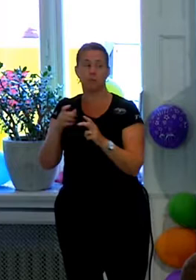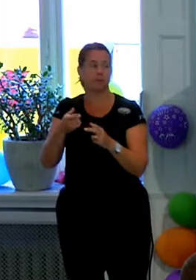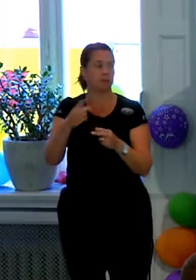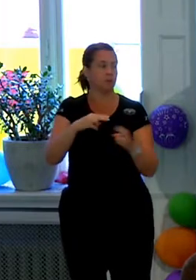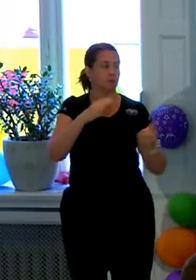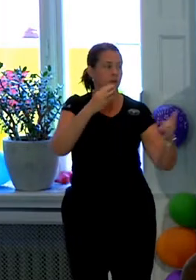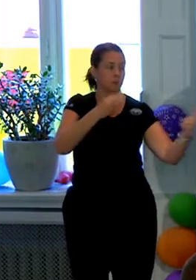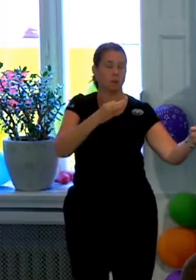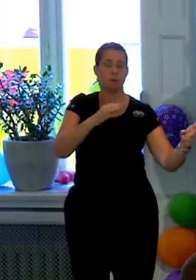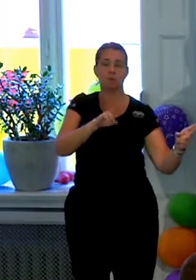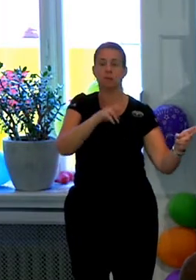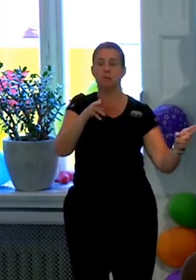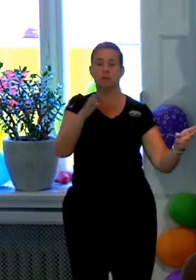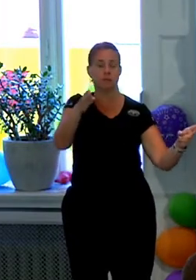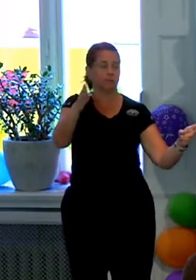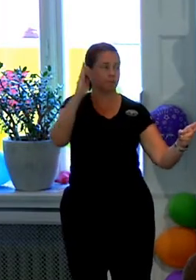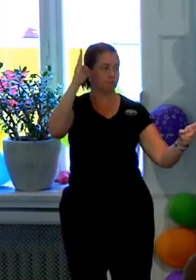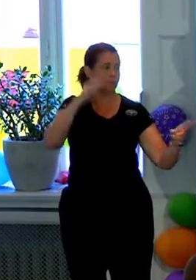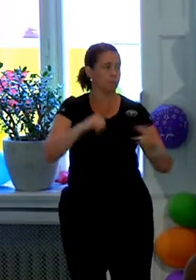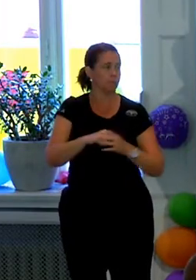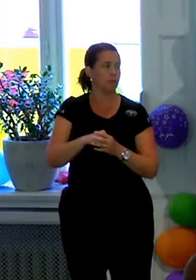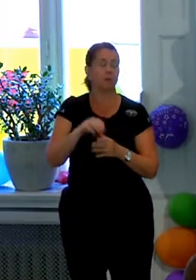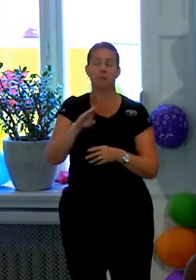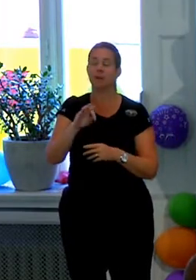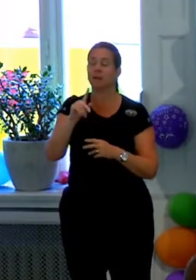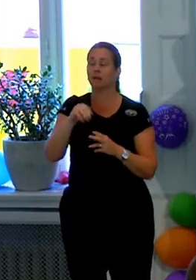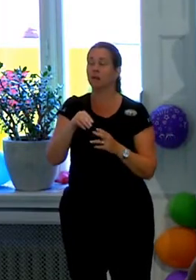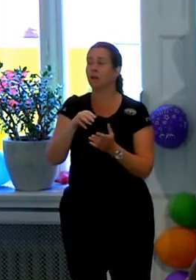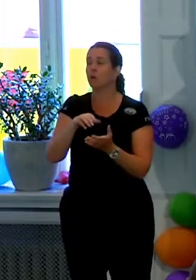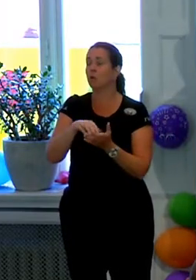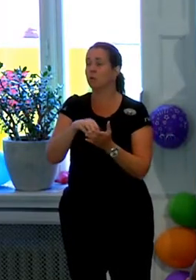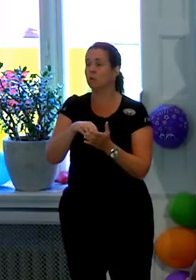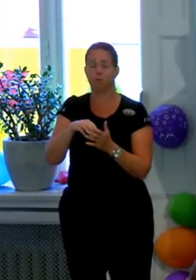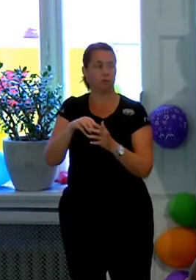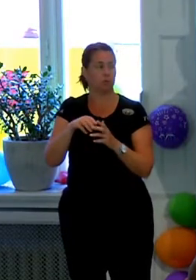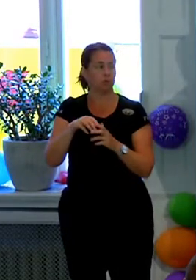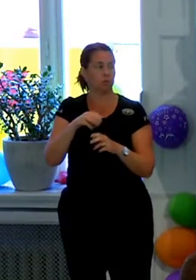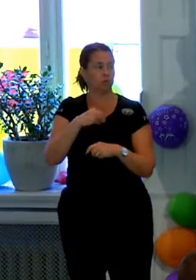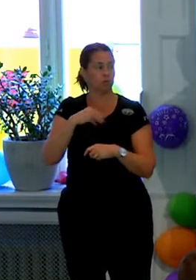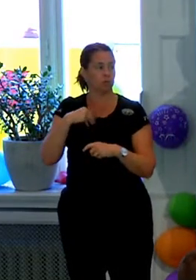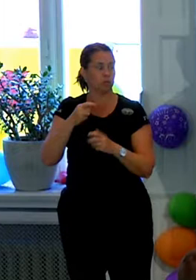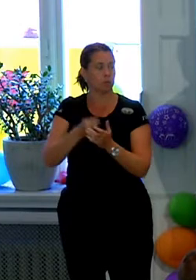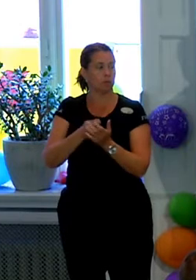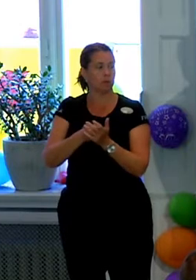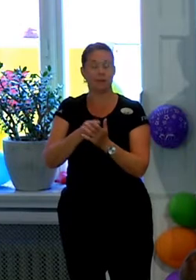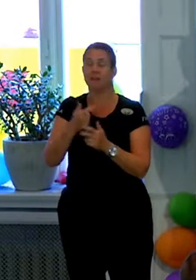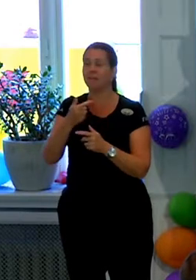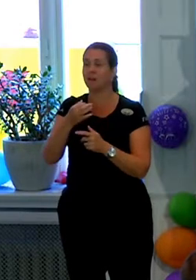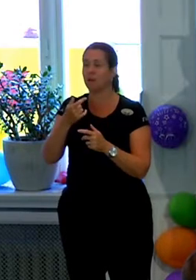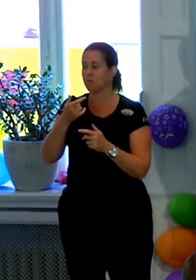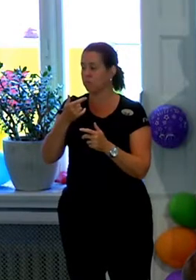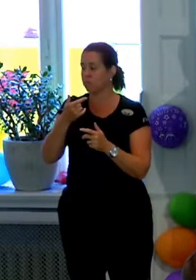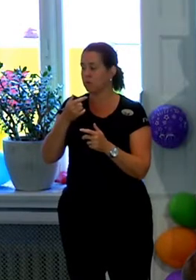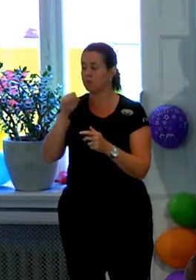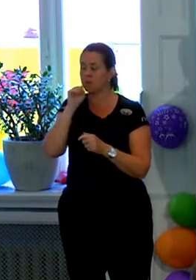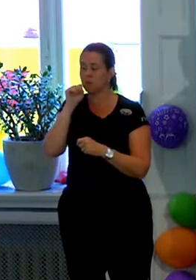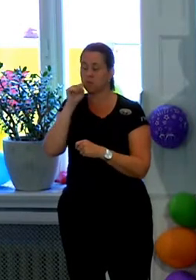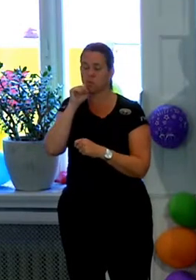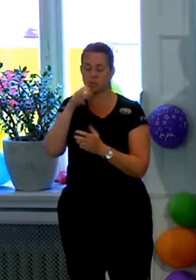mitten. Mikael Rubin, kommunstyrelsens ordförande i Trelleborgs kommun. Hur involverar